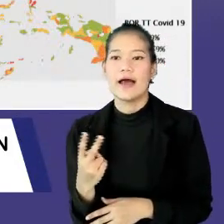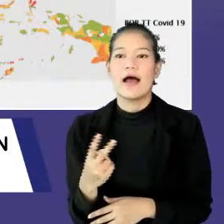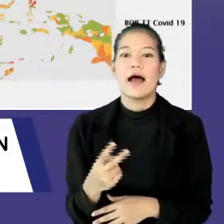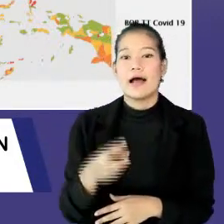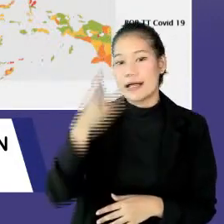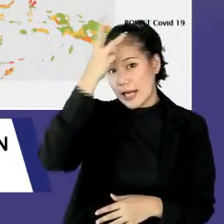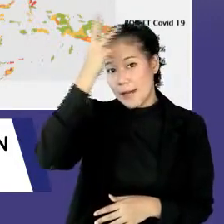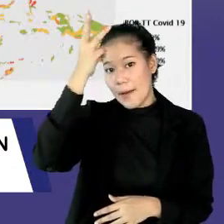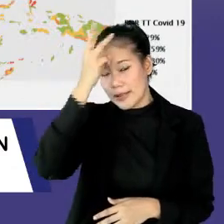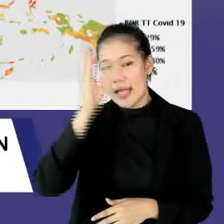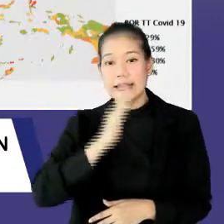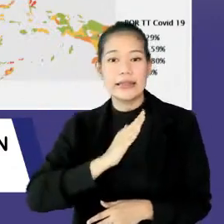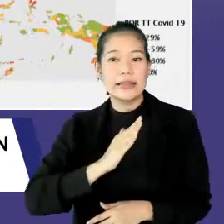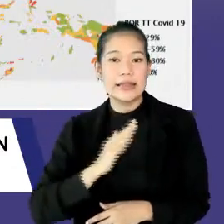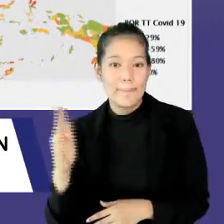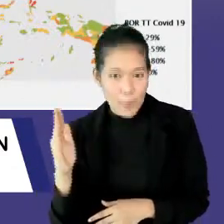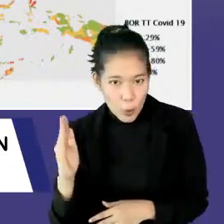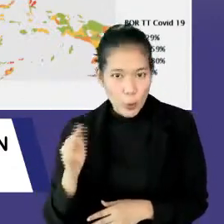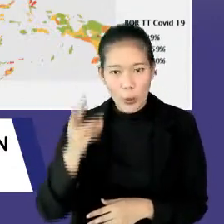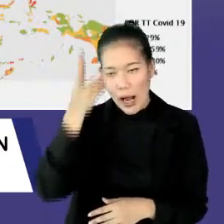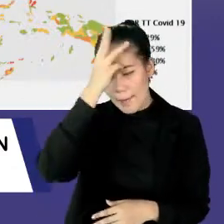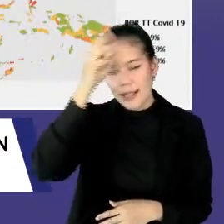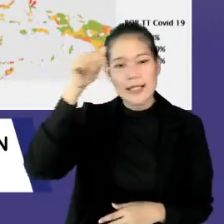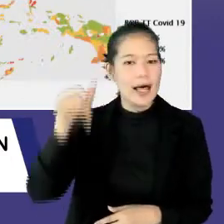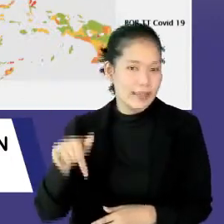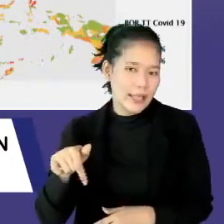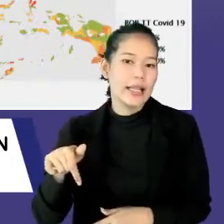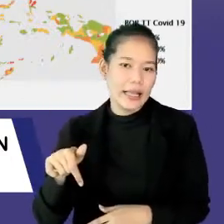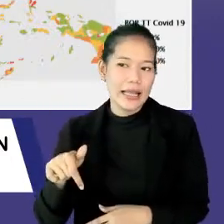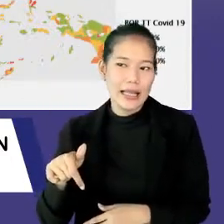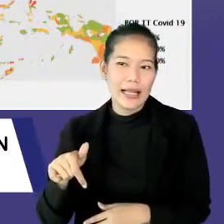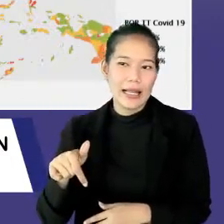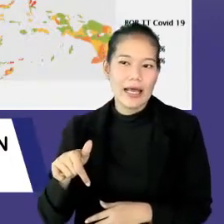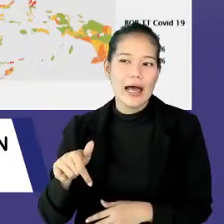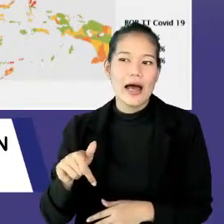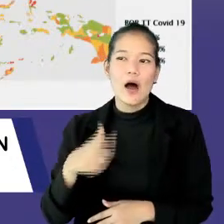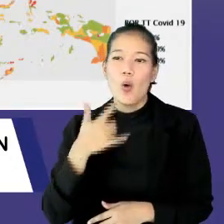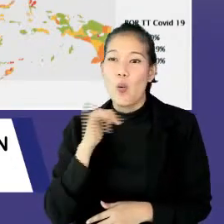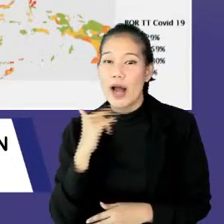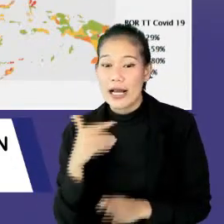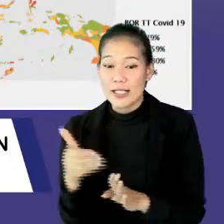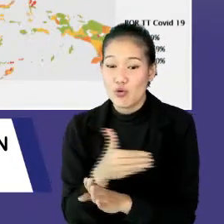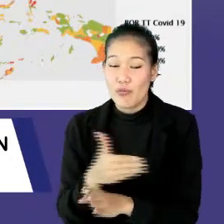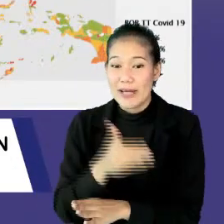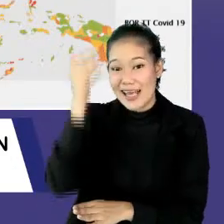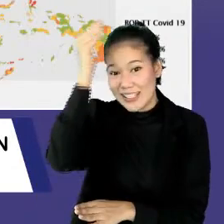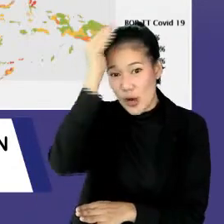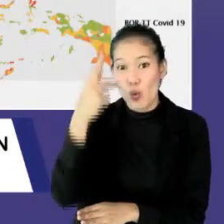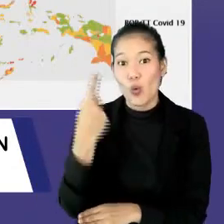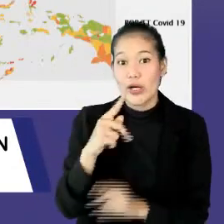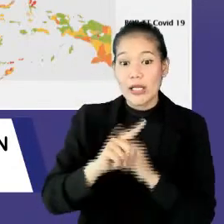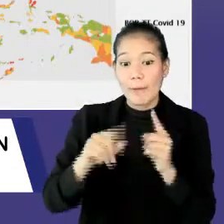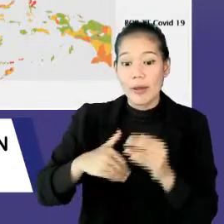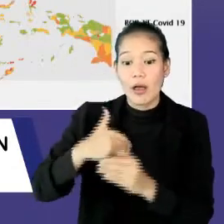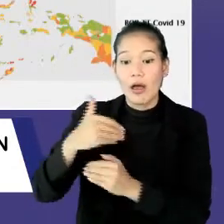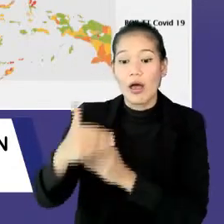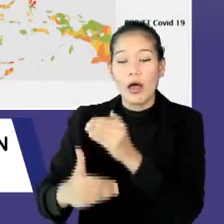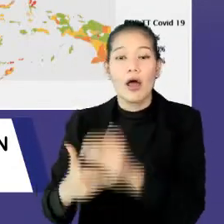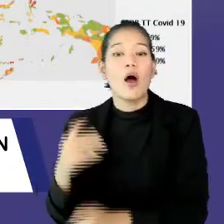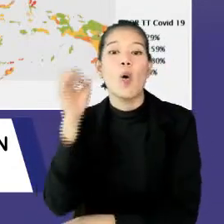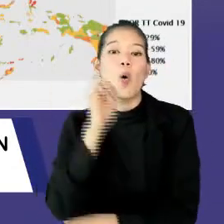di Pulau Kalimantan Timur misalnya, atau Kalimantan Selatan, yang warnanya semula adalah hijau dengan kuning, sekarang bergerak